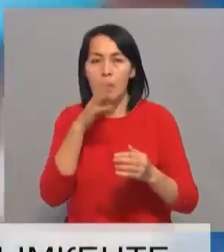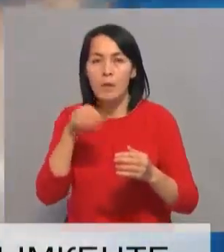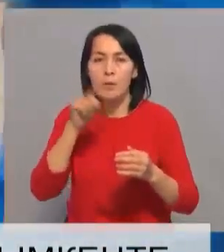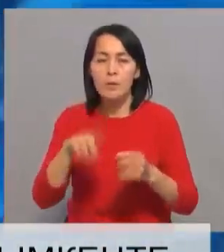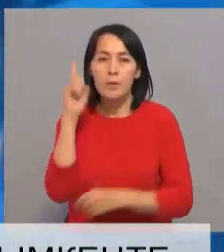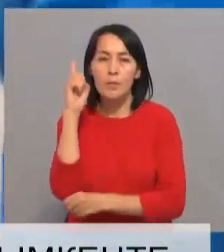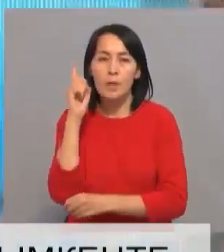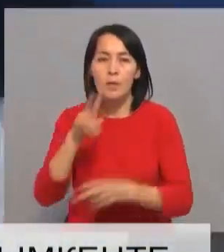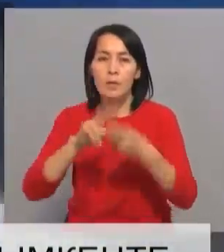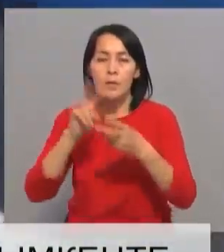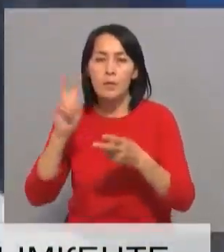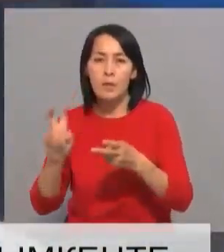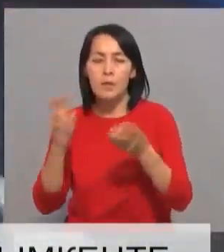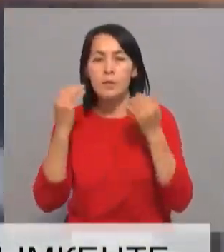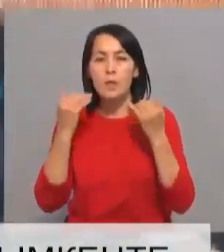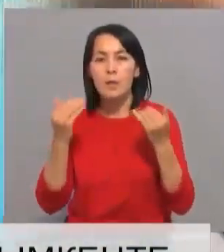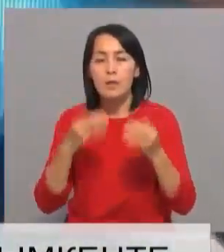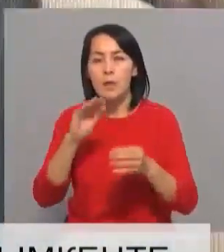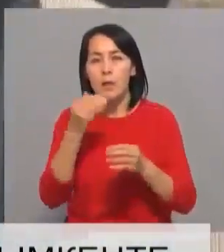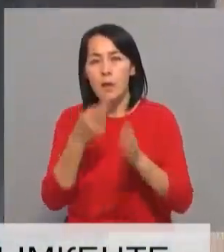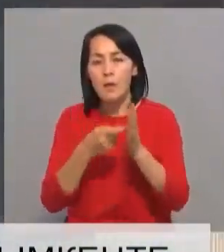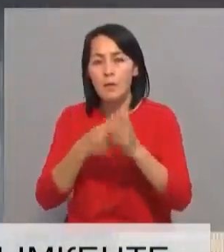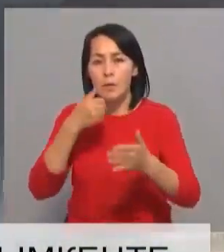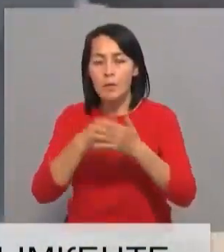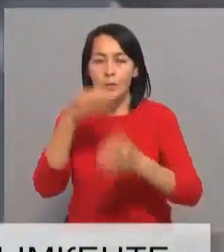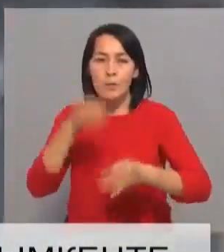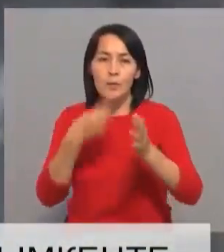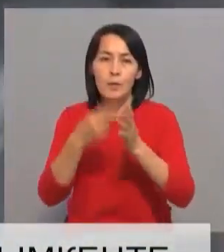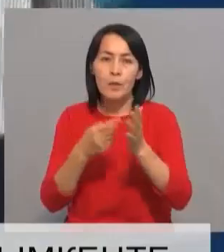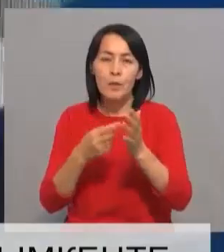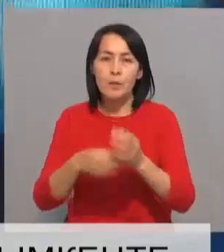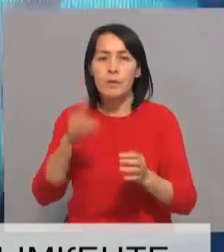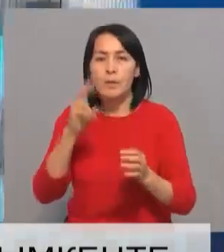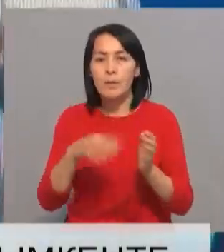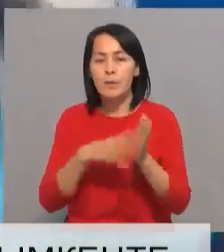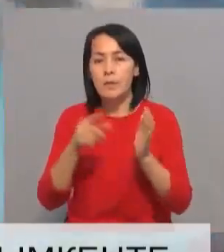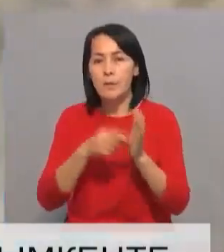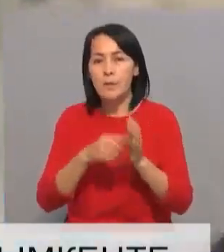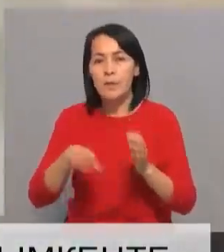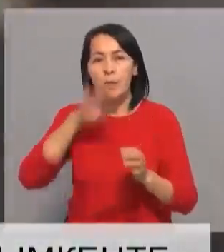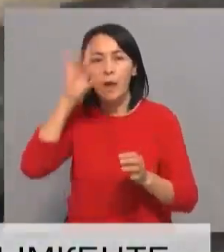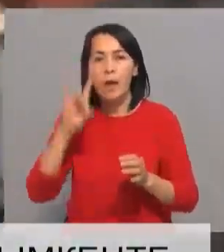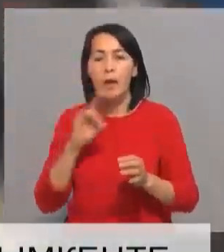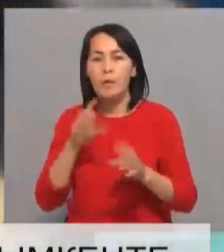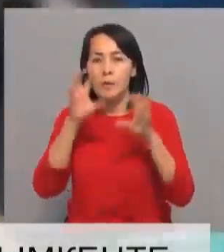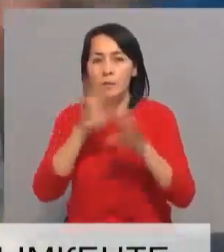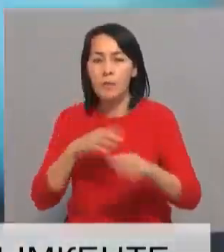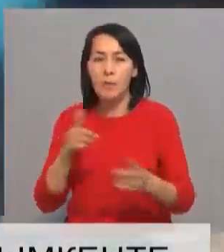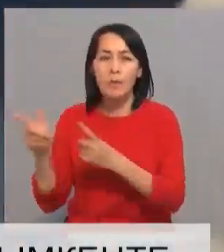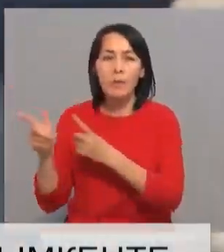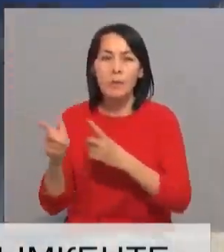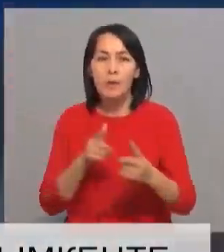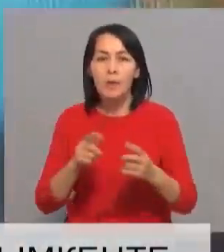находится под стражей в следственном изоляторе. По факту проводится досудебное расследование по статье 297 УК РК. Незаконное